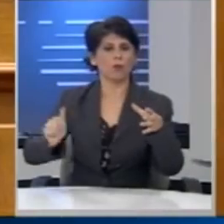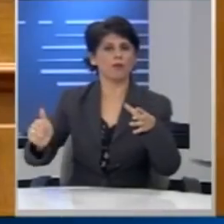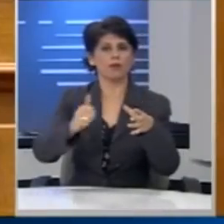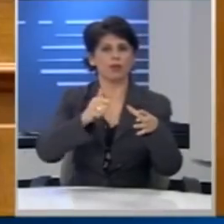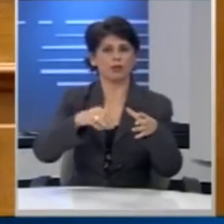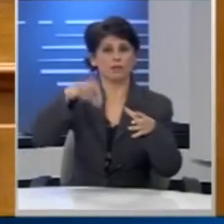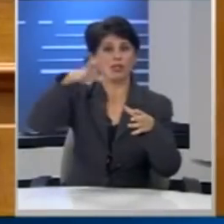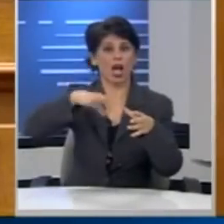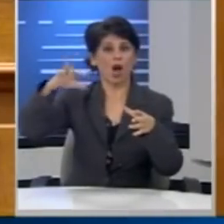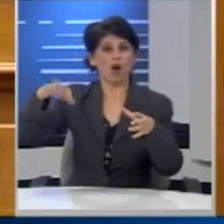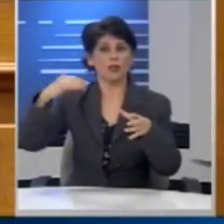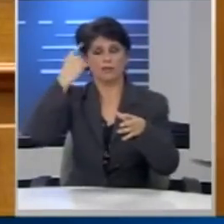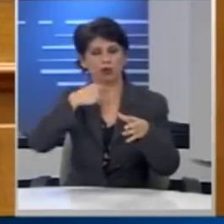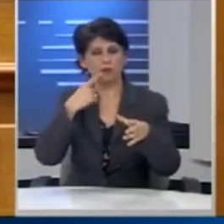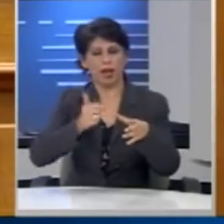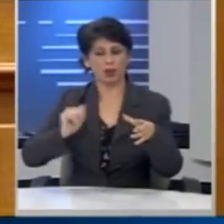ατομικές ευθύνες.